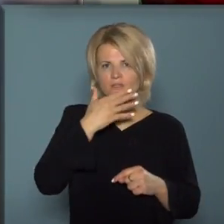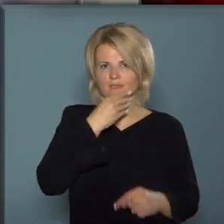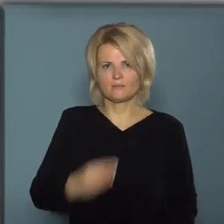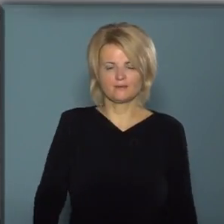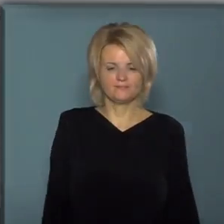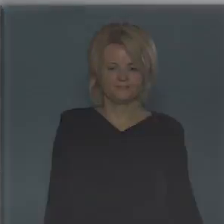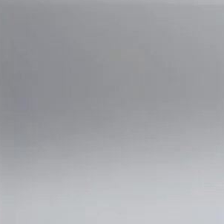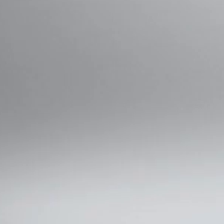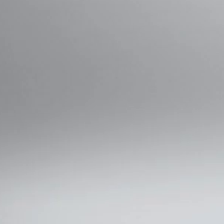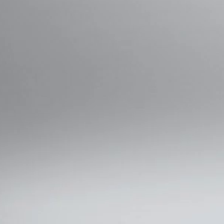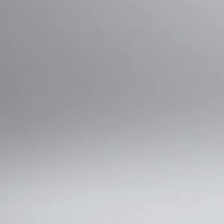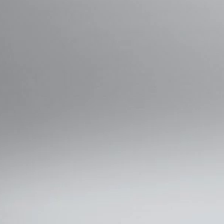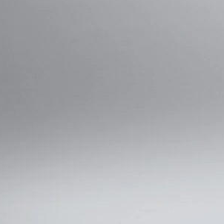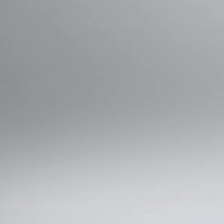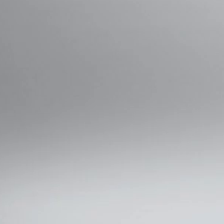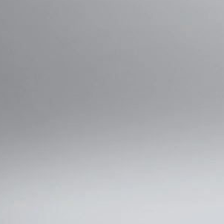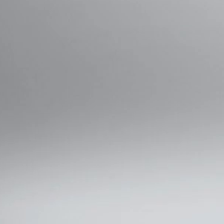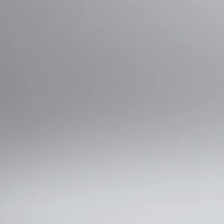köszönöm.